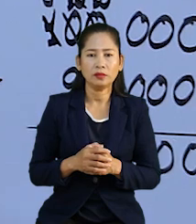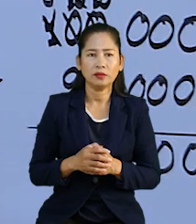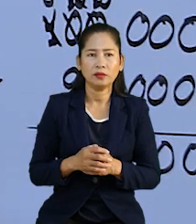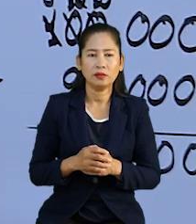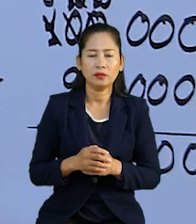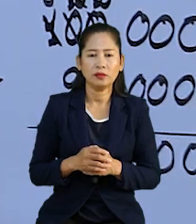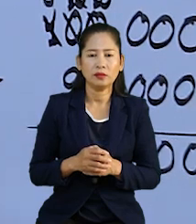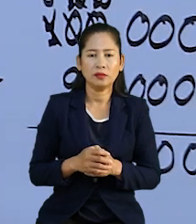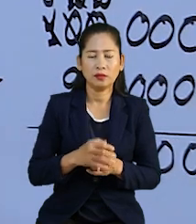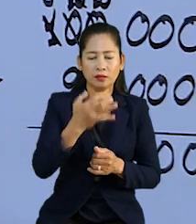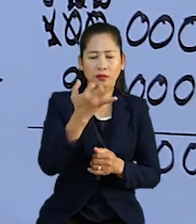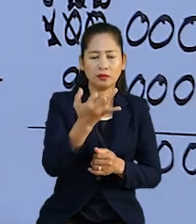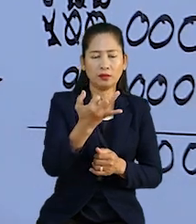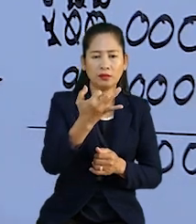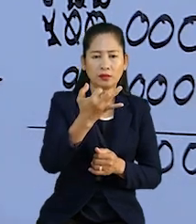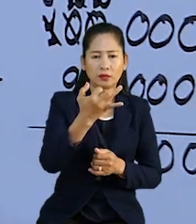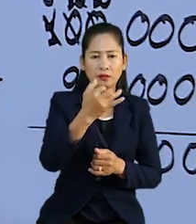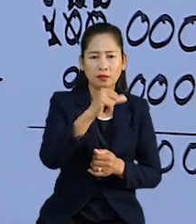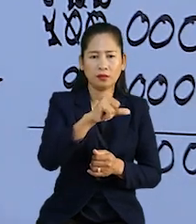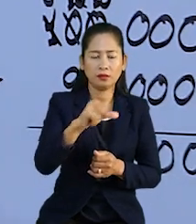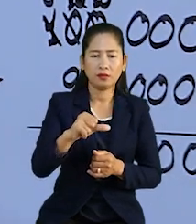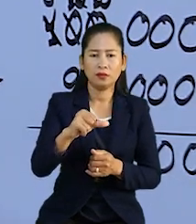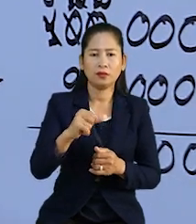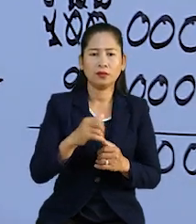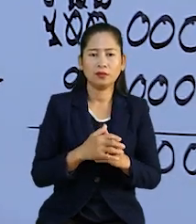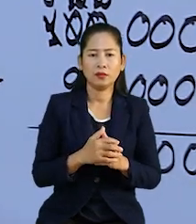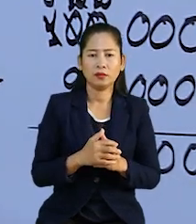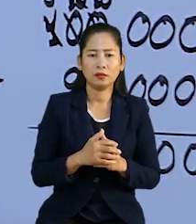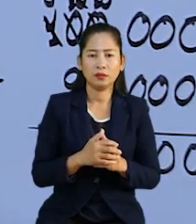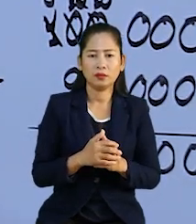chừng ai tới cứ bằng phì mớn